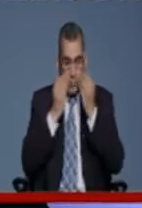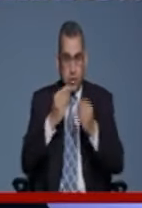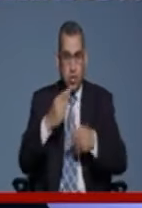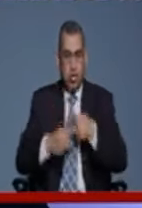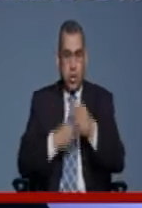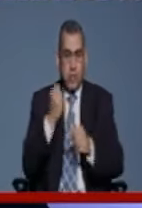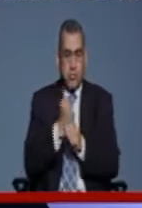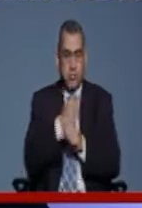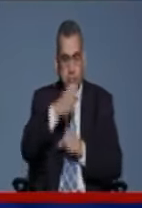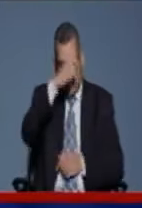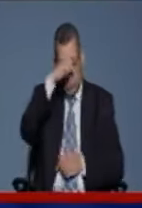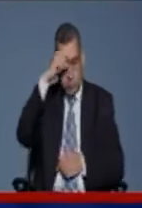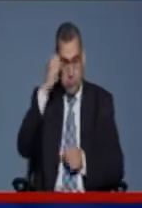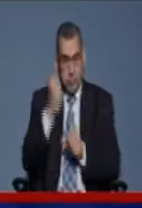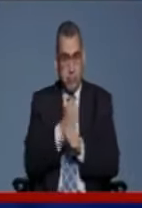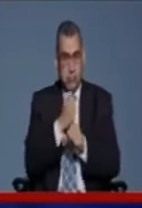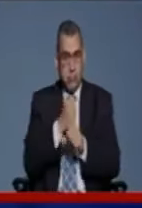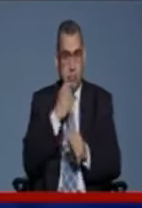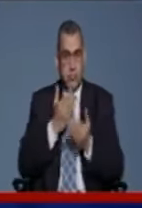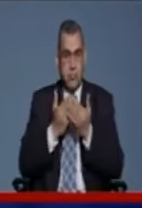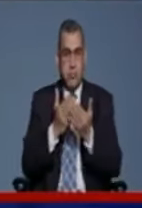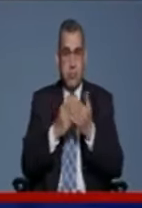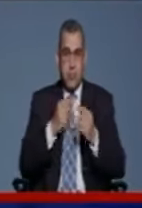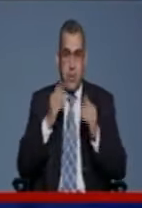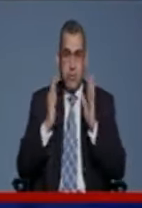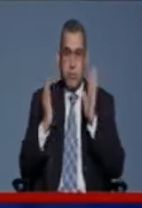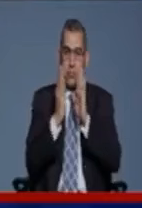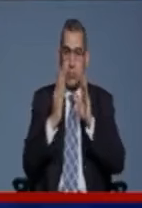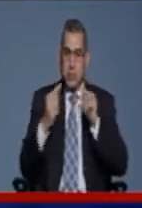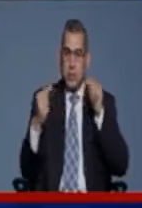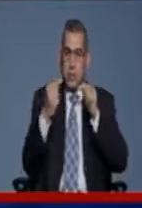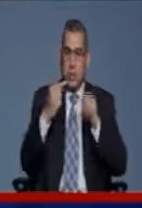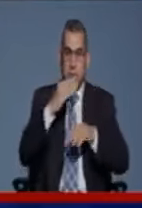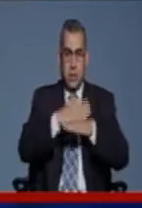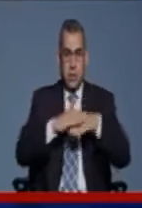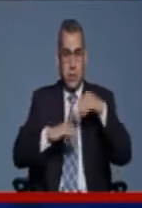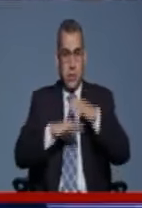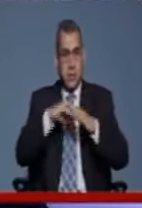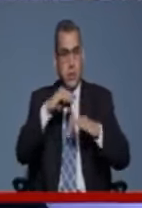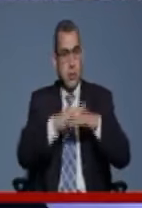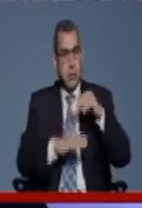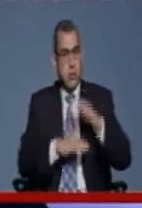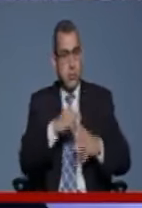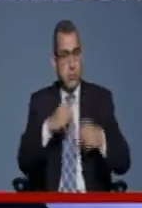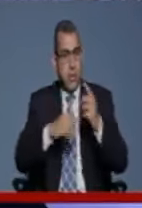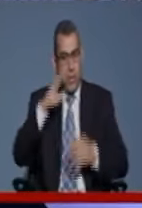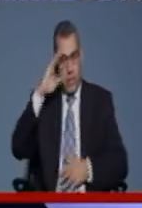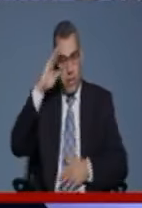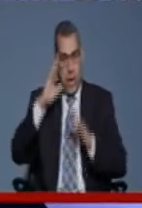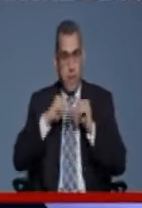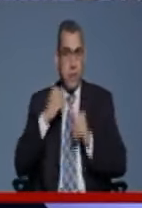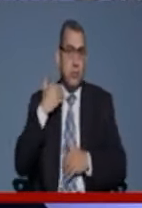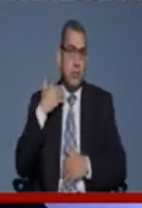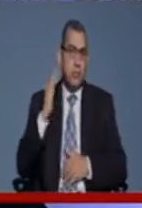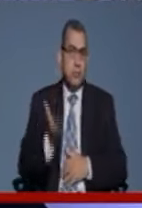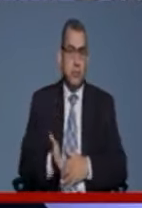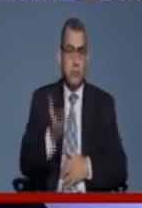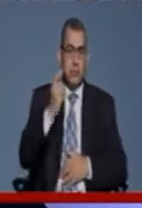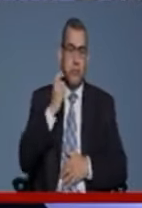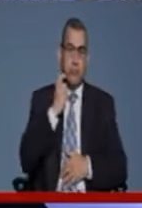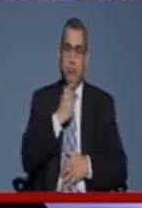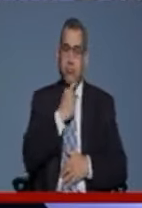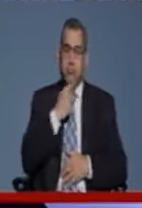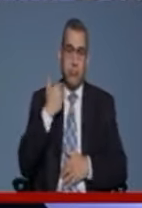والعزم لمواجهة التحديات وإعادة البناء، لتحيا مصر عزيزة كريمة صامدة